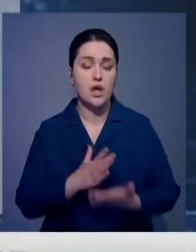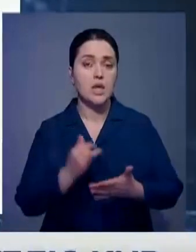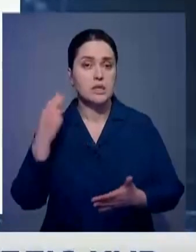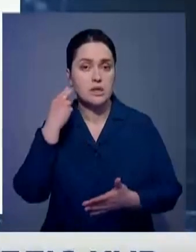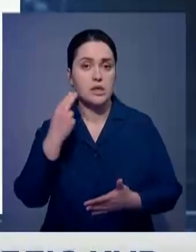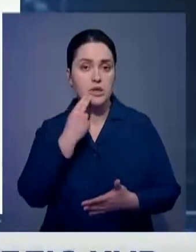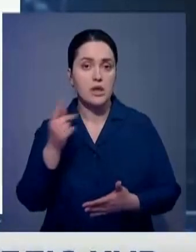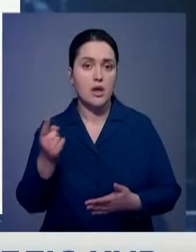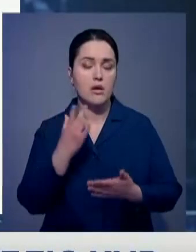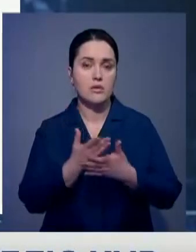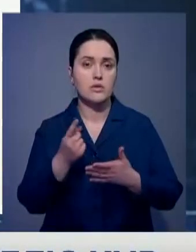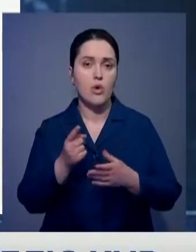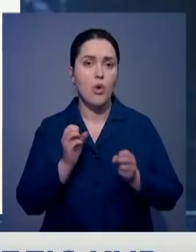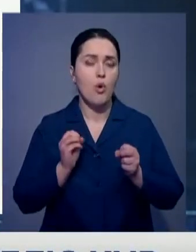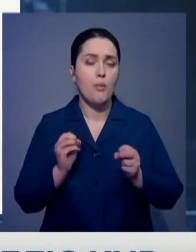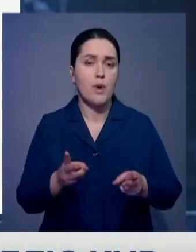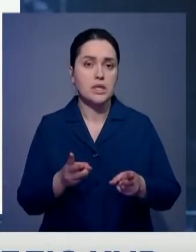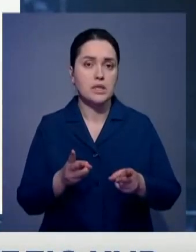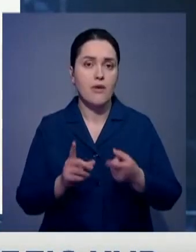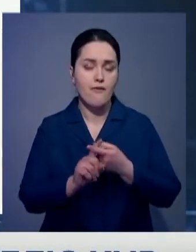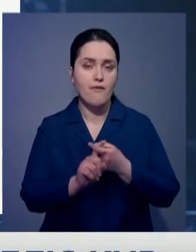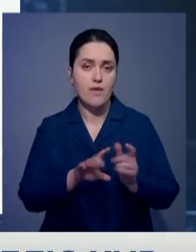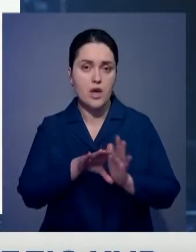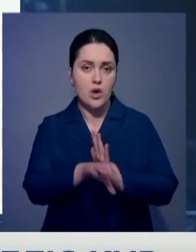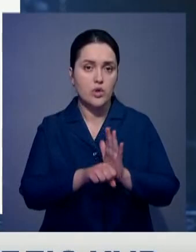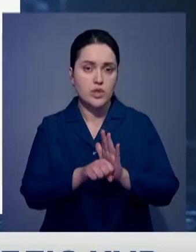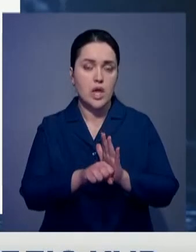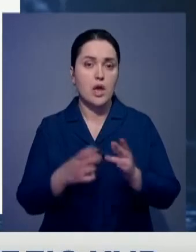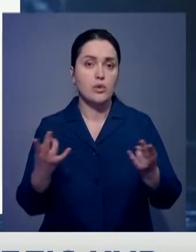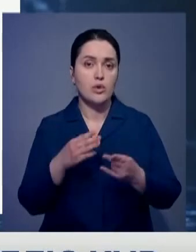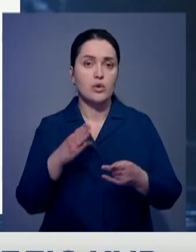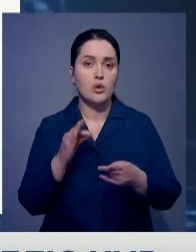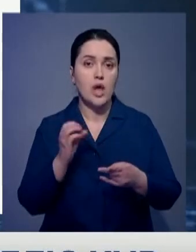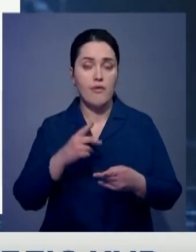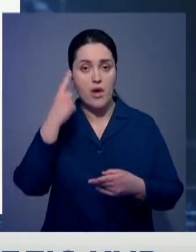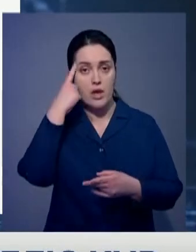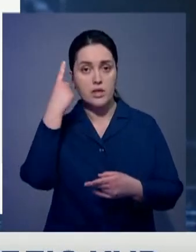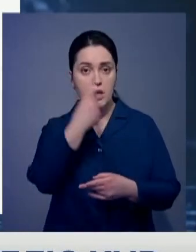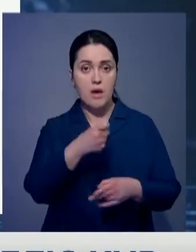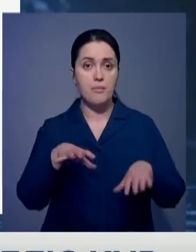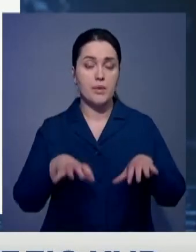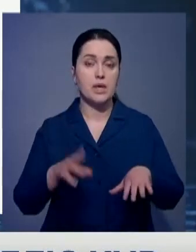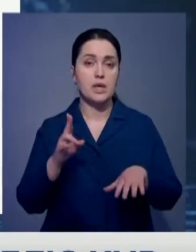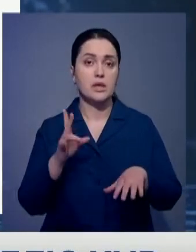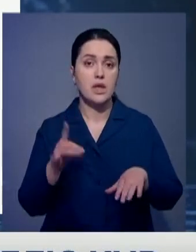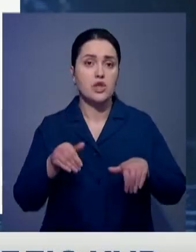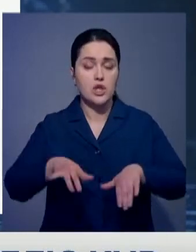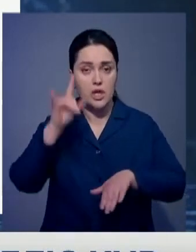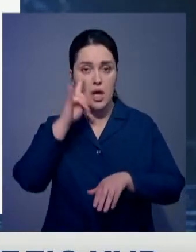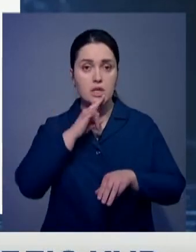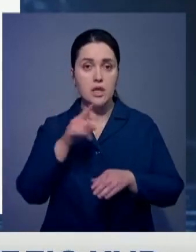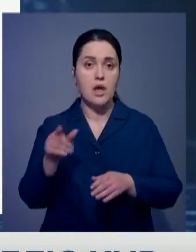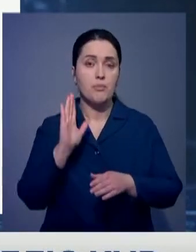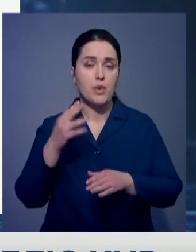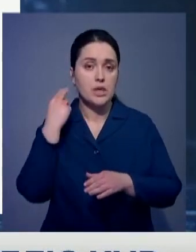действия китайского руководства по локализации опасного вируса. Касым-Жомарт Токаев проинформировал председателя КНР о решении казахстанского